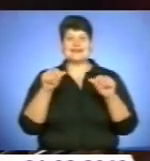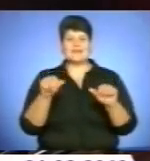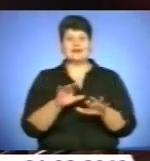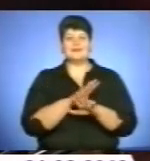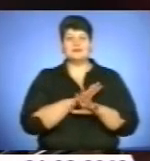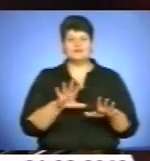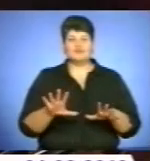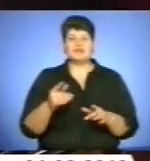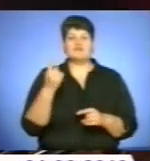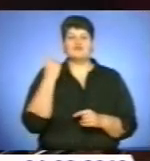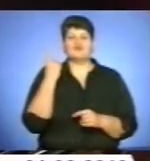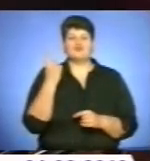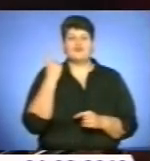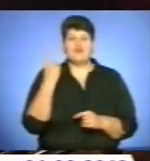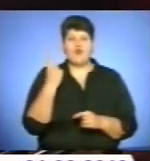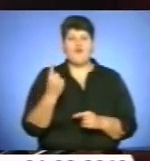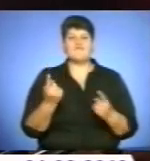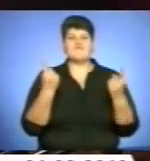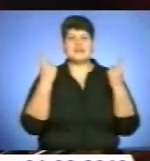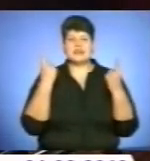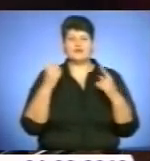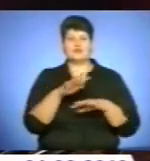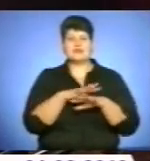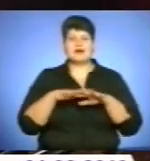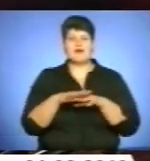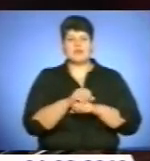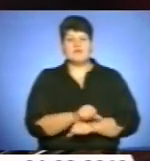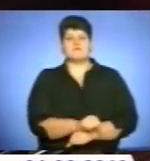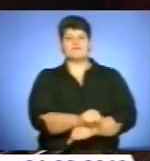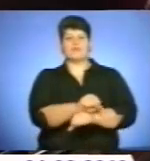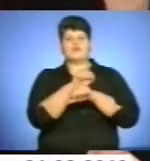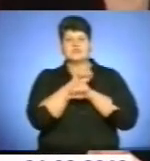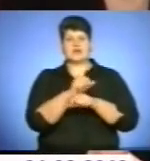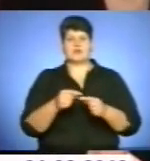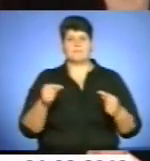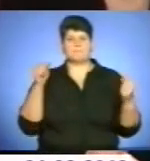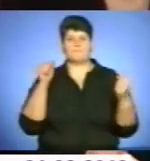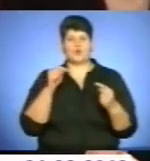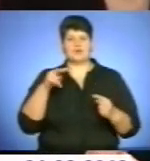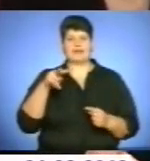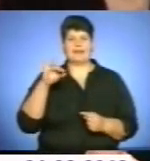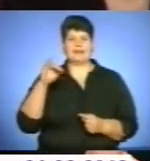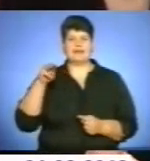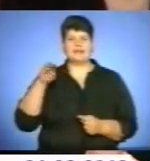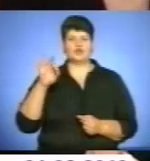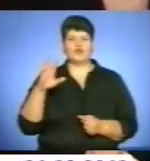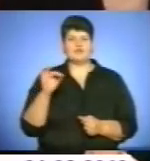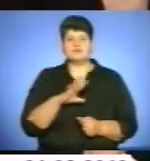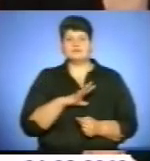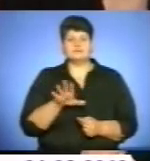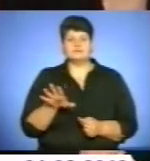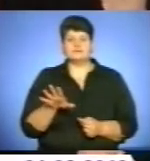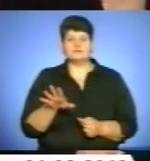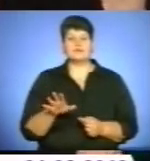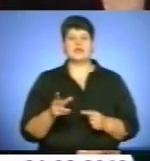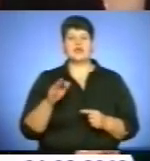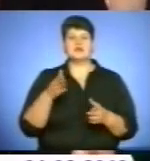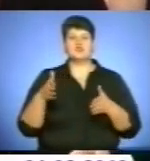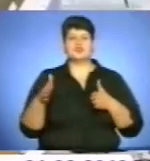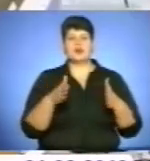такого потужного народного повстання проти литовців. За попередніми підрахунками, бюджет проєкту «Шлях